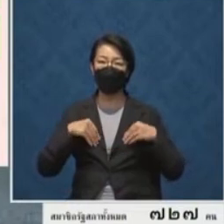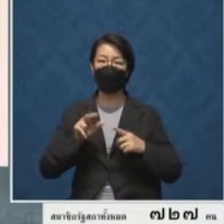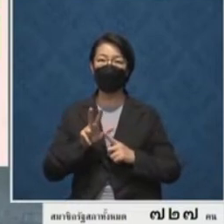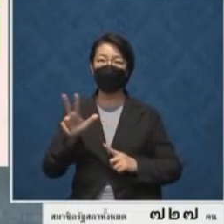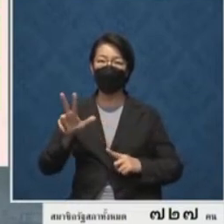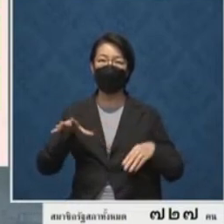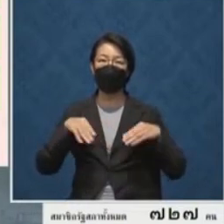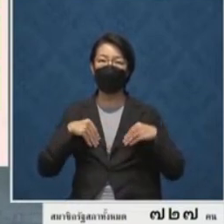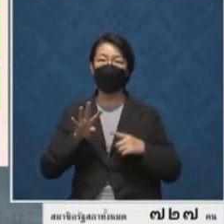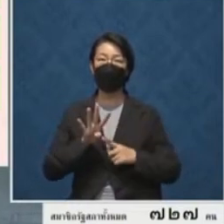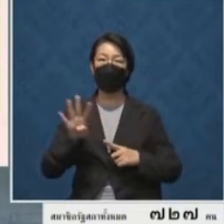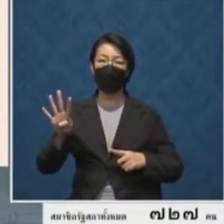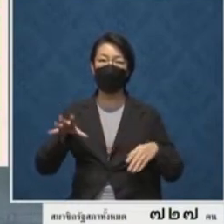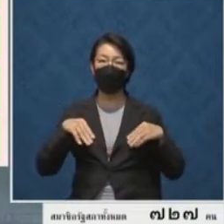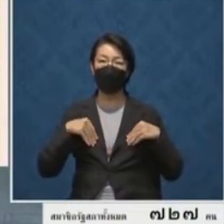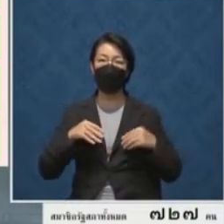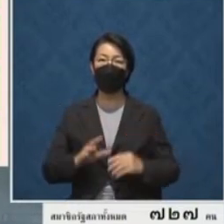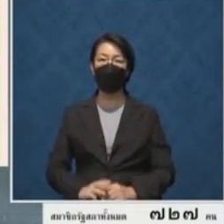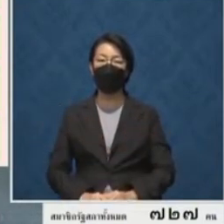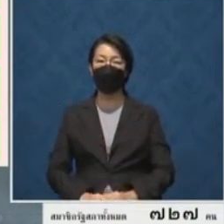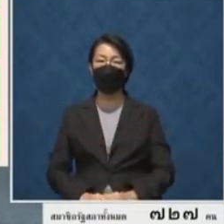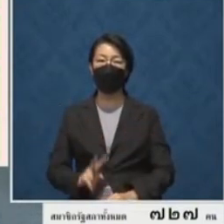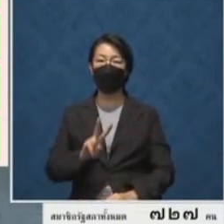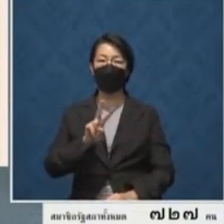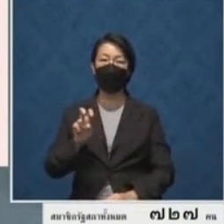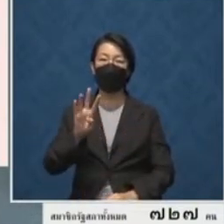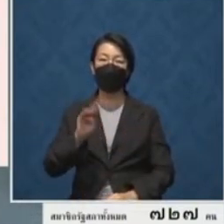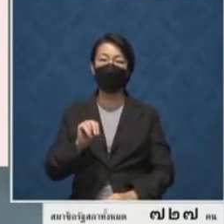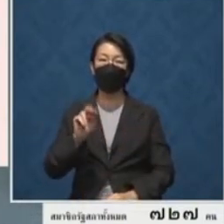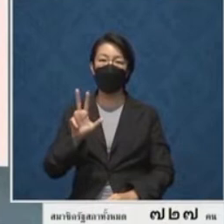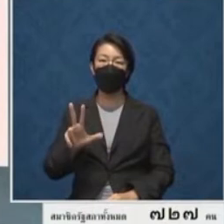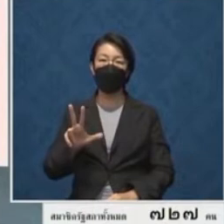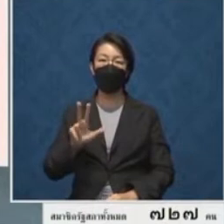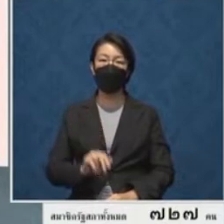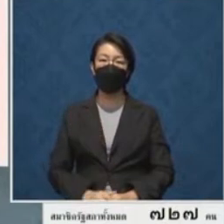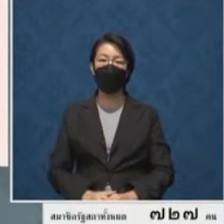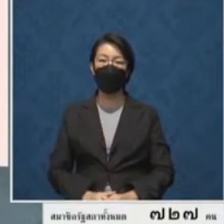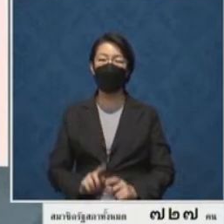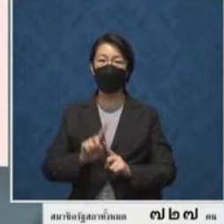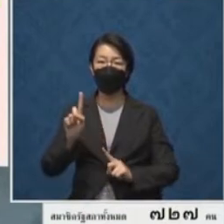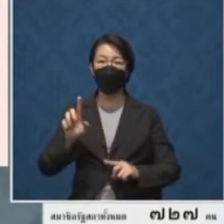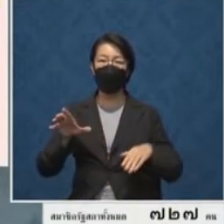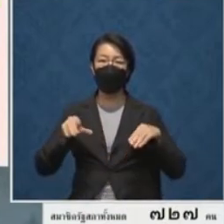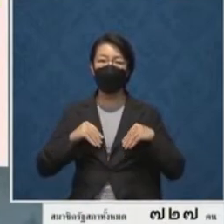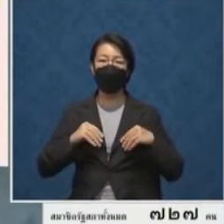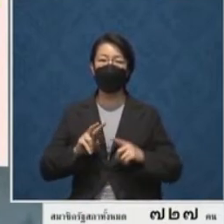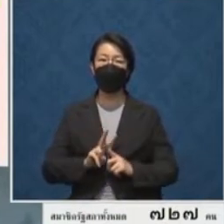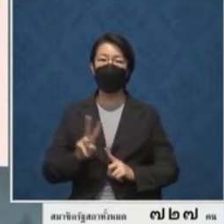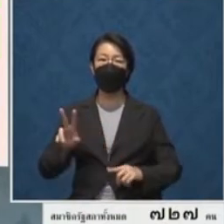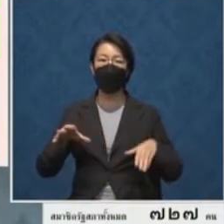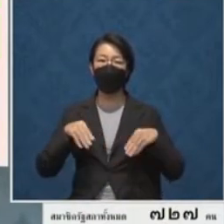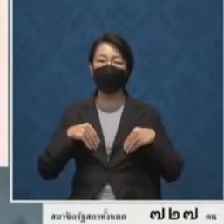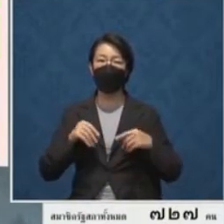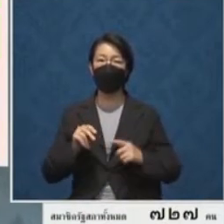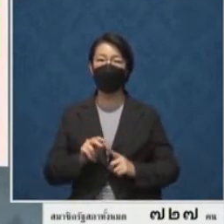หลักการค่ะ 243นายนฤทธิ์ขำนุรักษ ์1รับหลักการ2รับหลักการ3รับหลัก